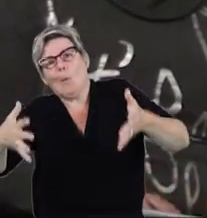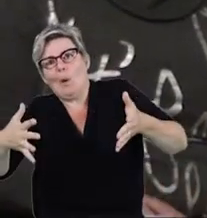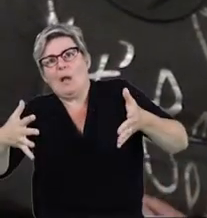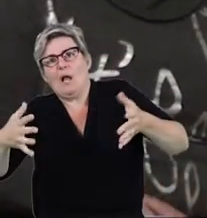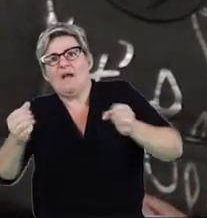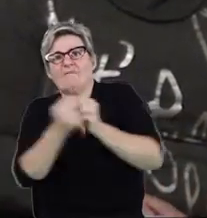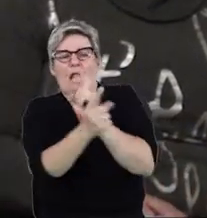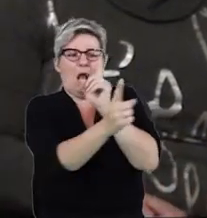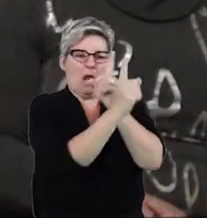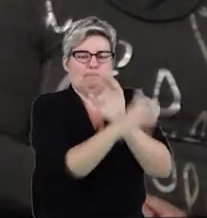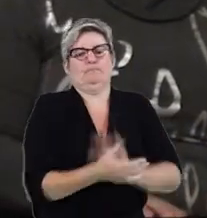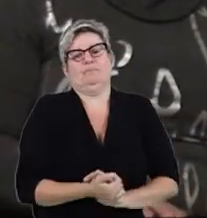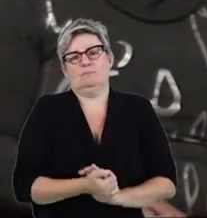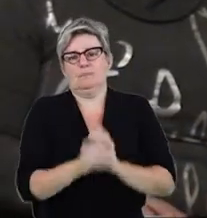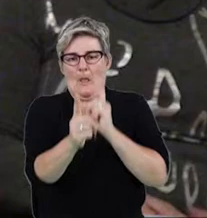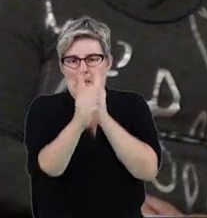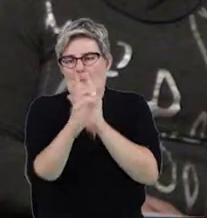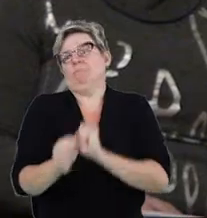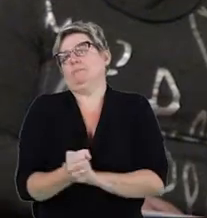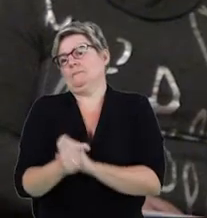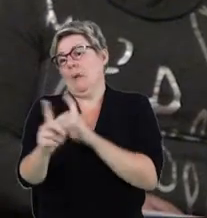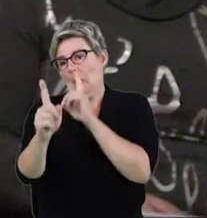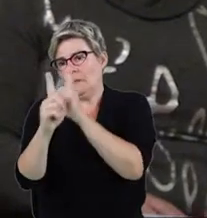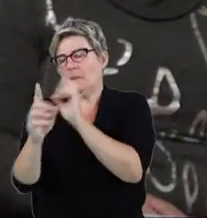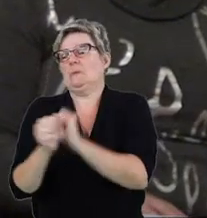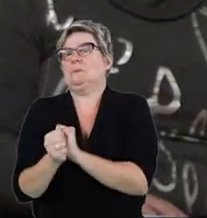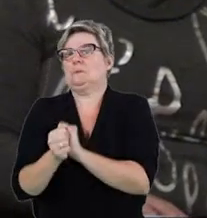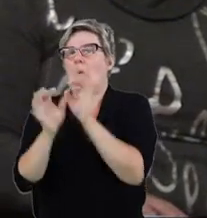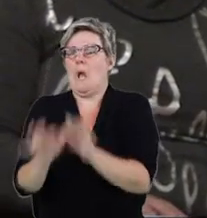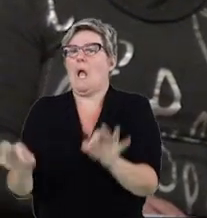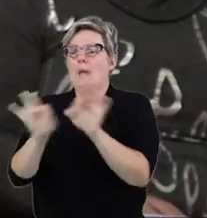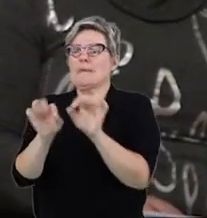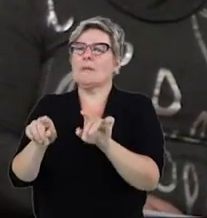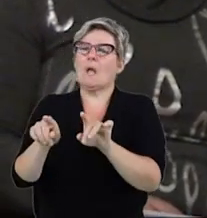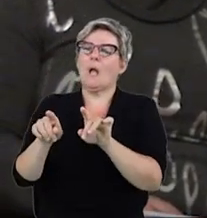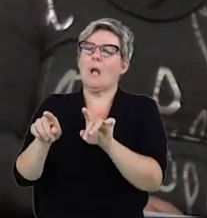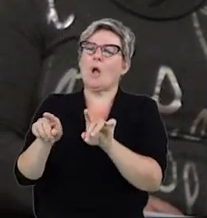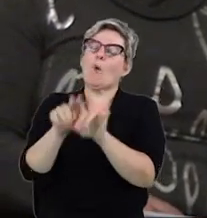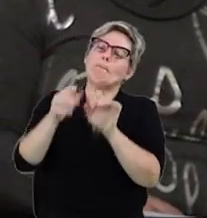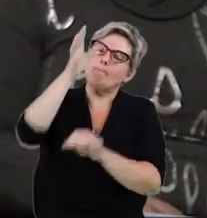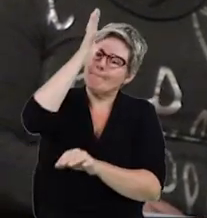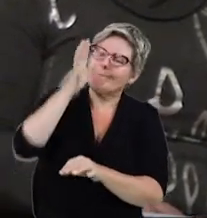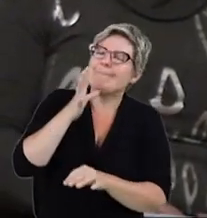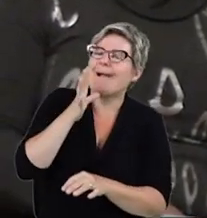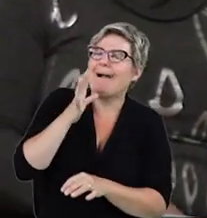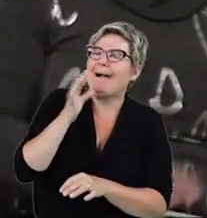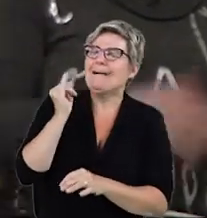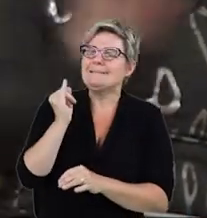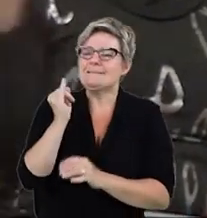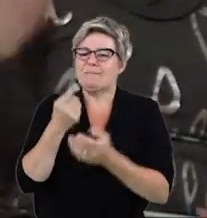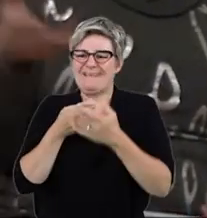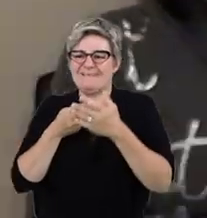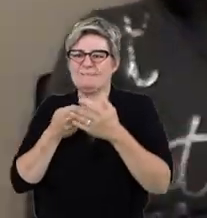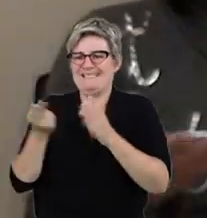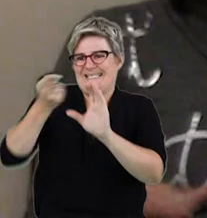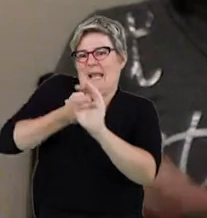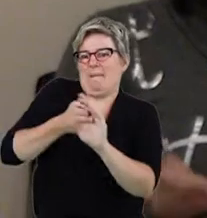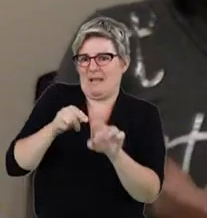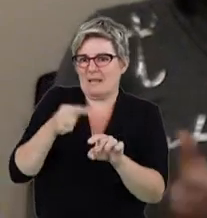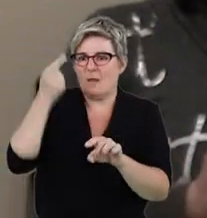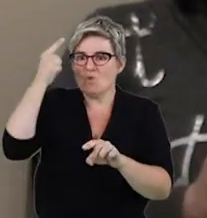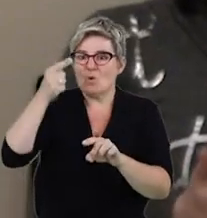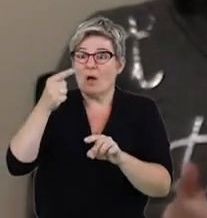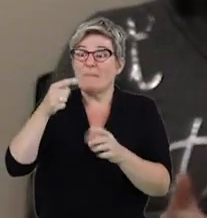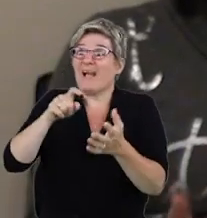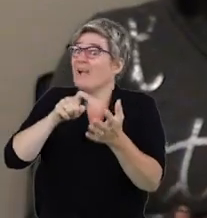l'importance de faire des rencontres. Je pense que c'est important comme parent, si vous êtes... mais quand